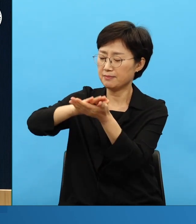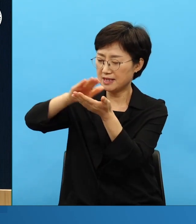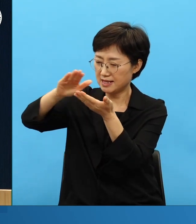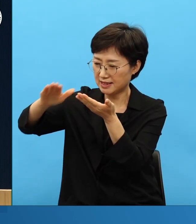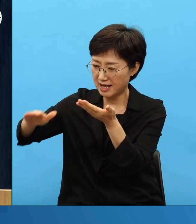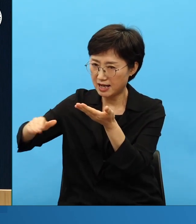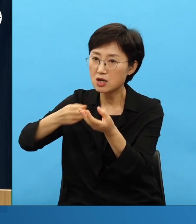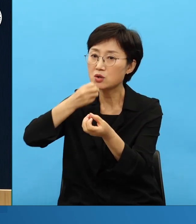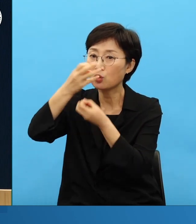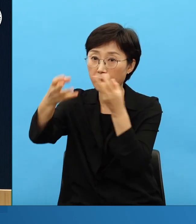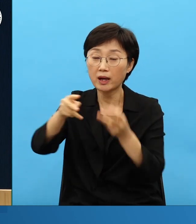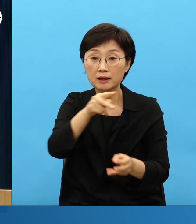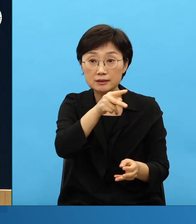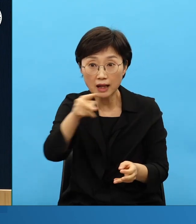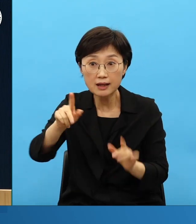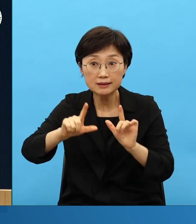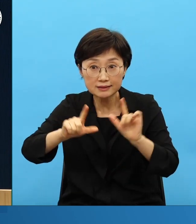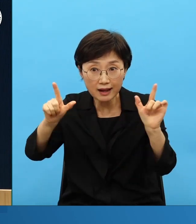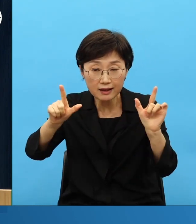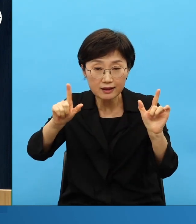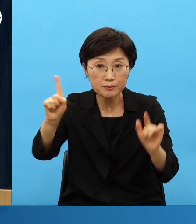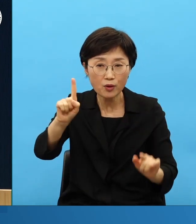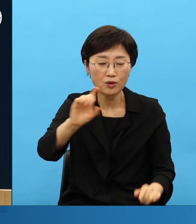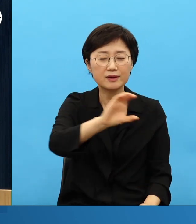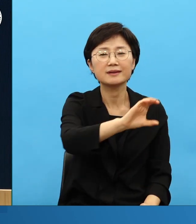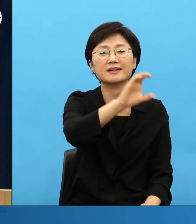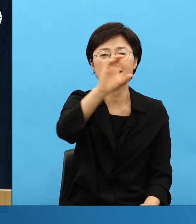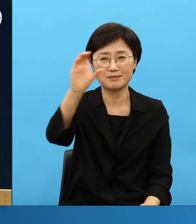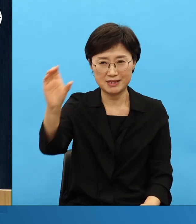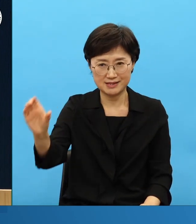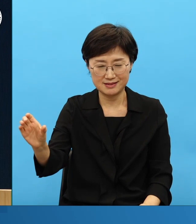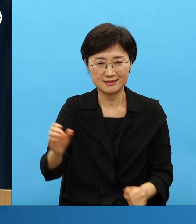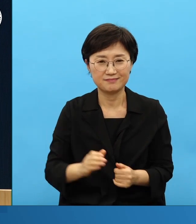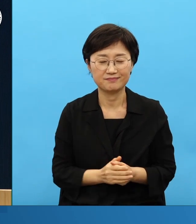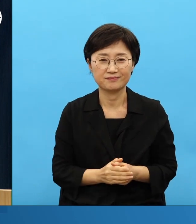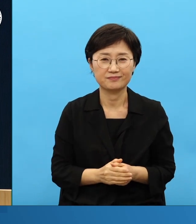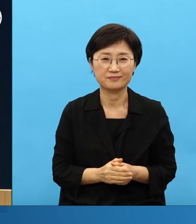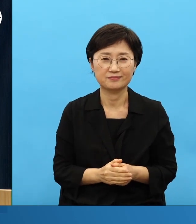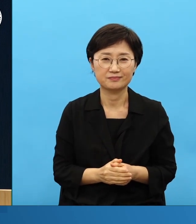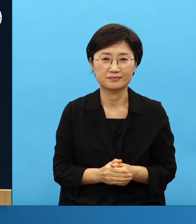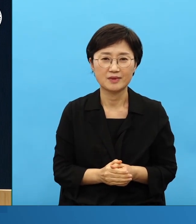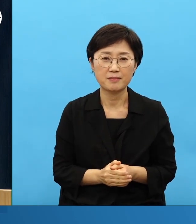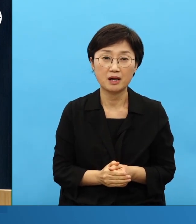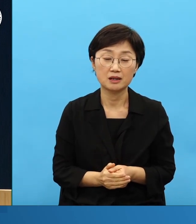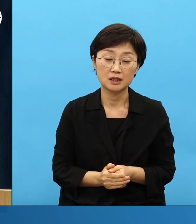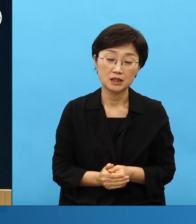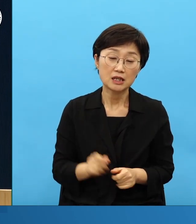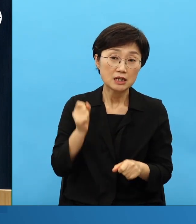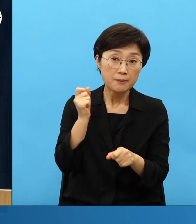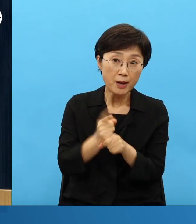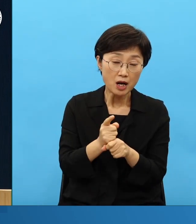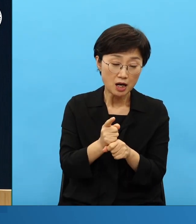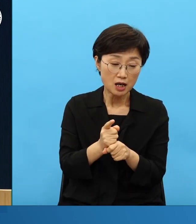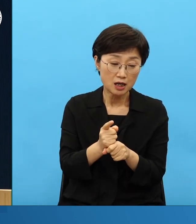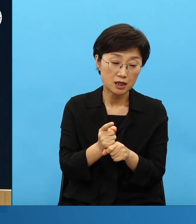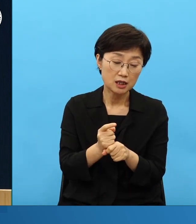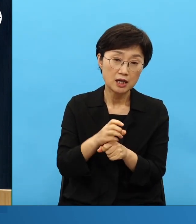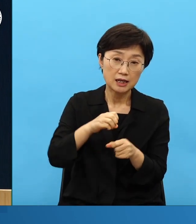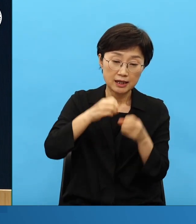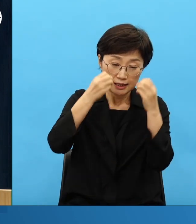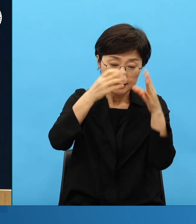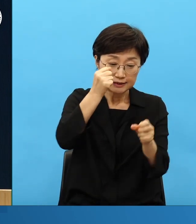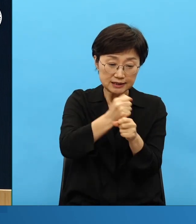Christmas. 이미 영세전에 벌써요. 여러분의 모든 선조들은